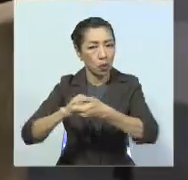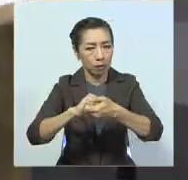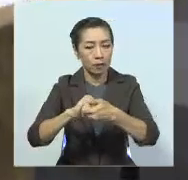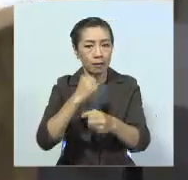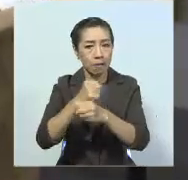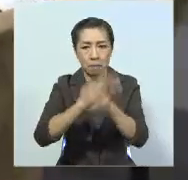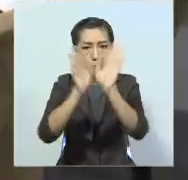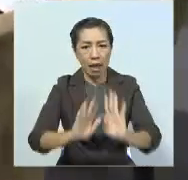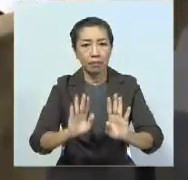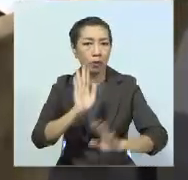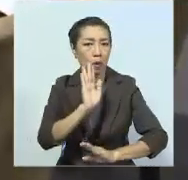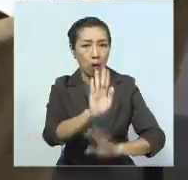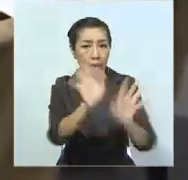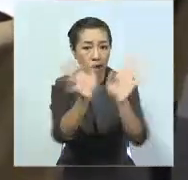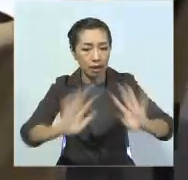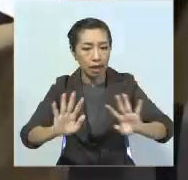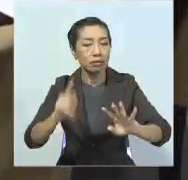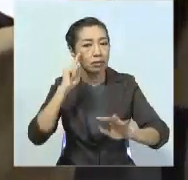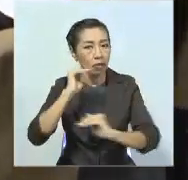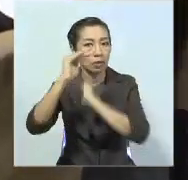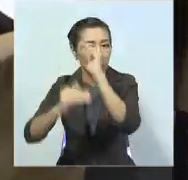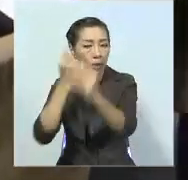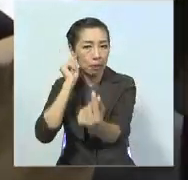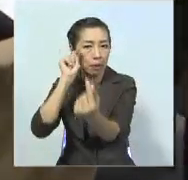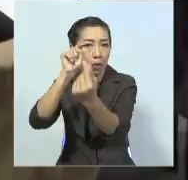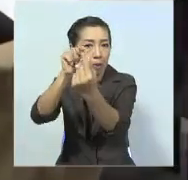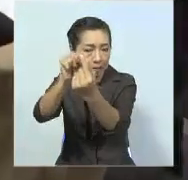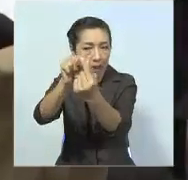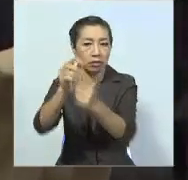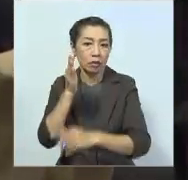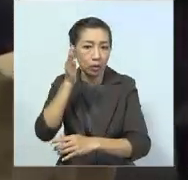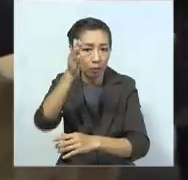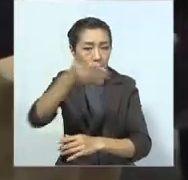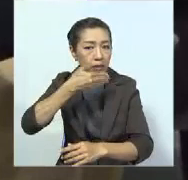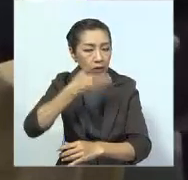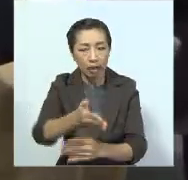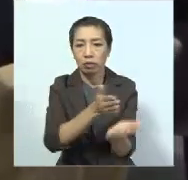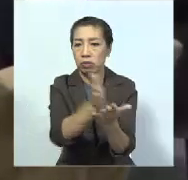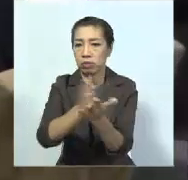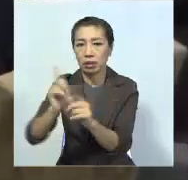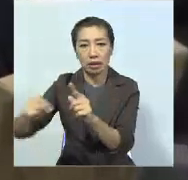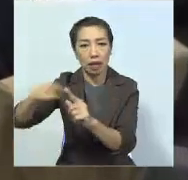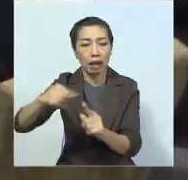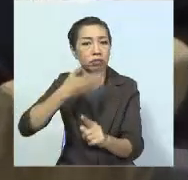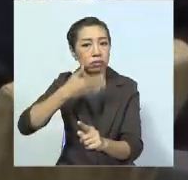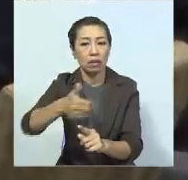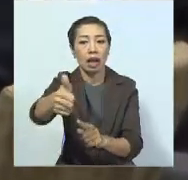การสร้างอัตลักษณ์อาเซียนเพื่อก้าวไปข้างหน้าอย่างมีเป้าหมายสู่อนาคตที่ยั่งยืนในทุกมิติที่